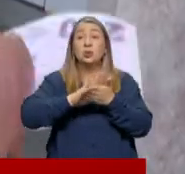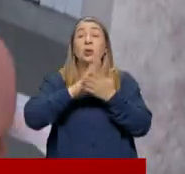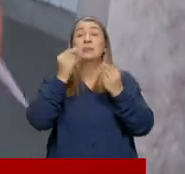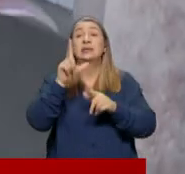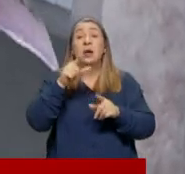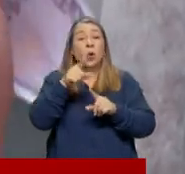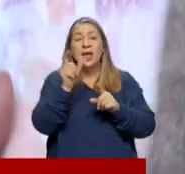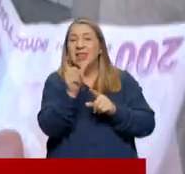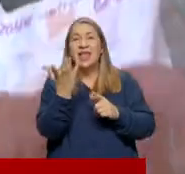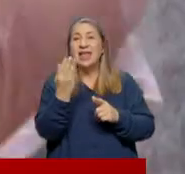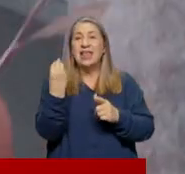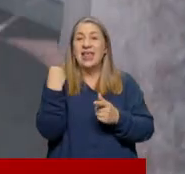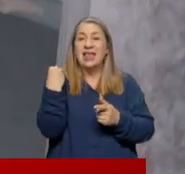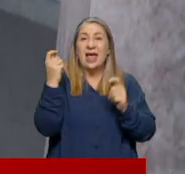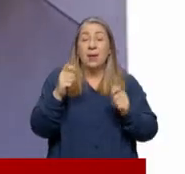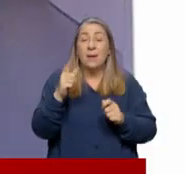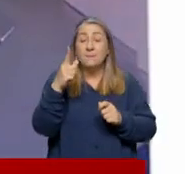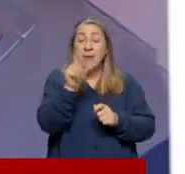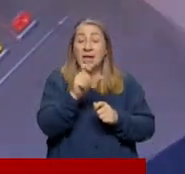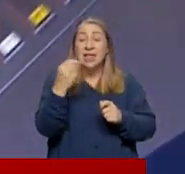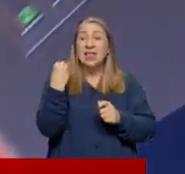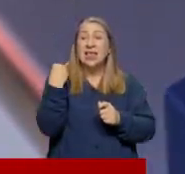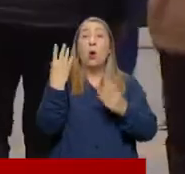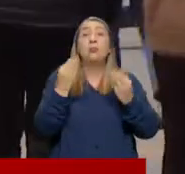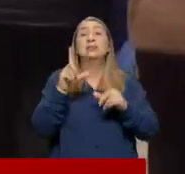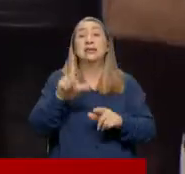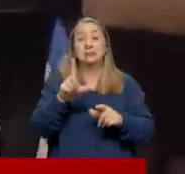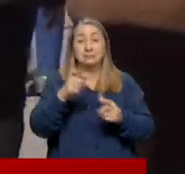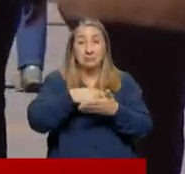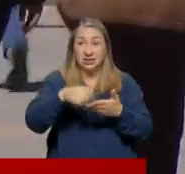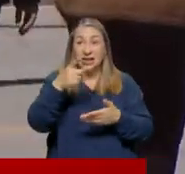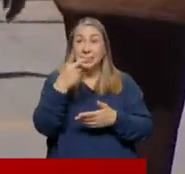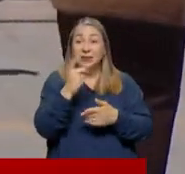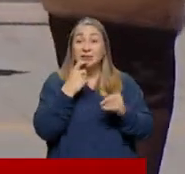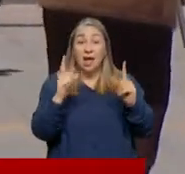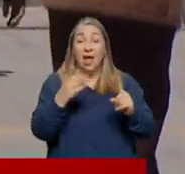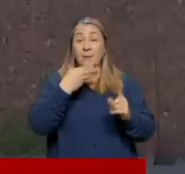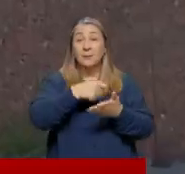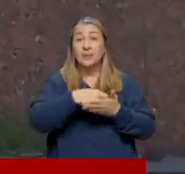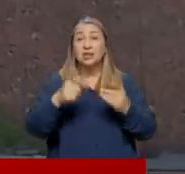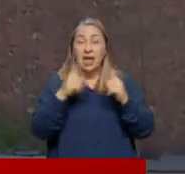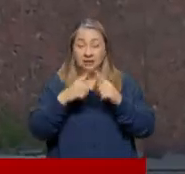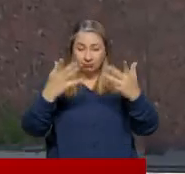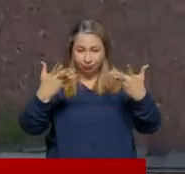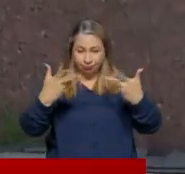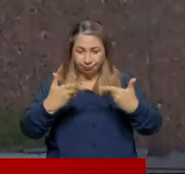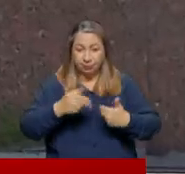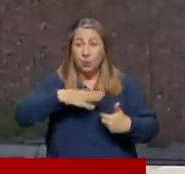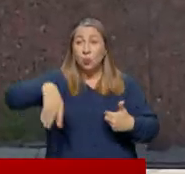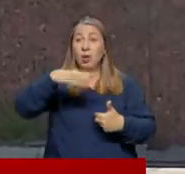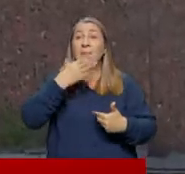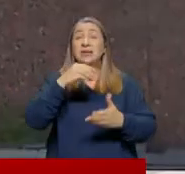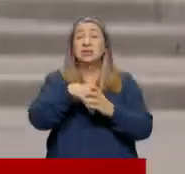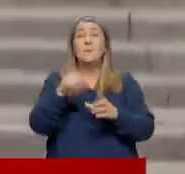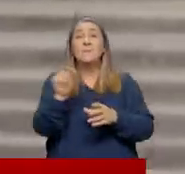lazım irtibatta kelime anlamı olarak yenilmektir aylıkları yenilenmesi gerekiyor mm yılına kadar emekli maaşları hesaplanırken tüm